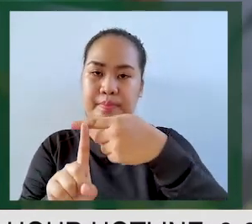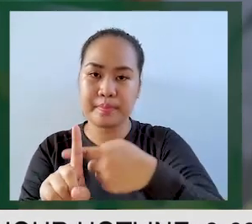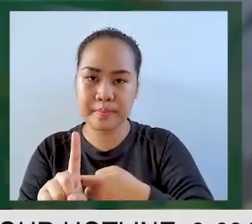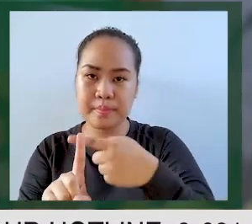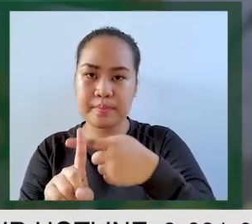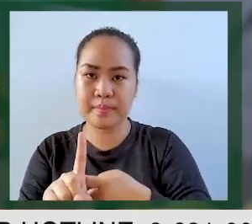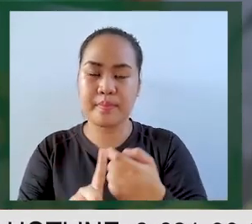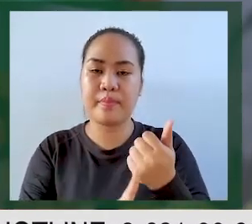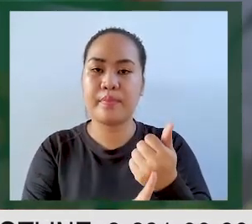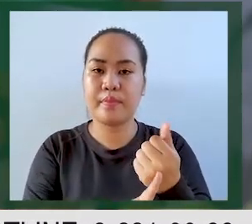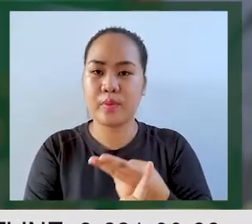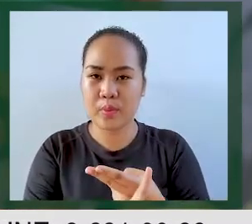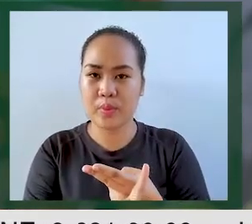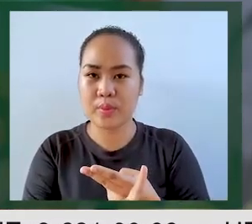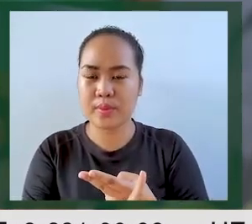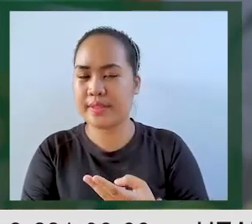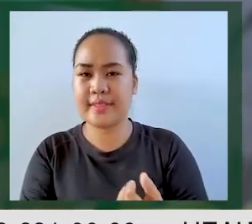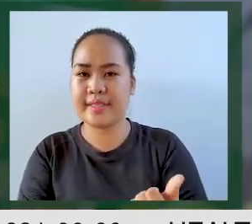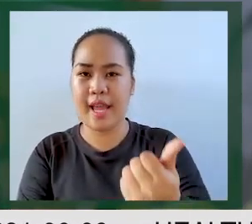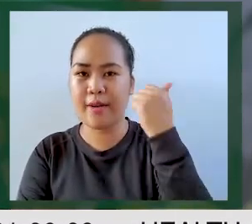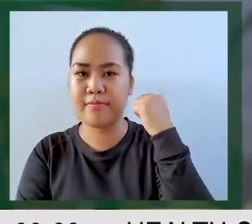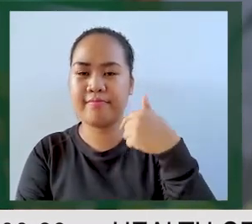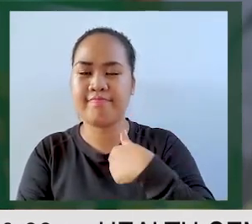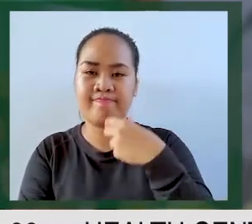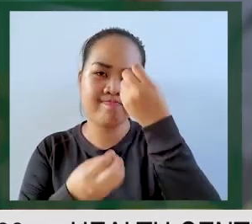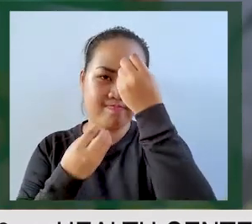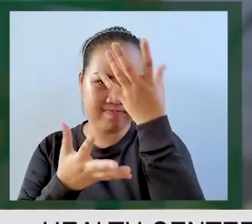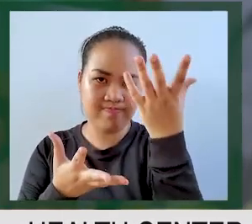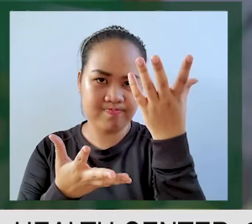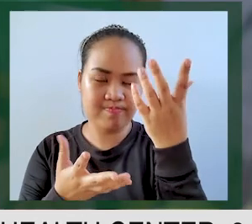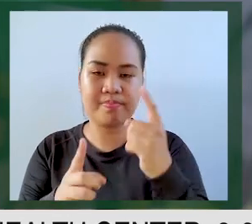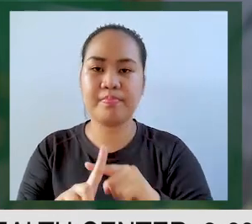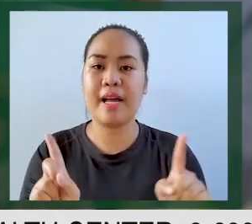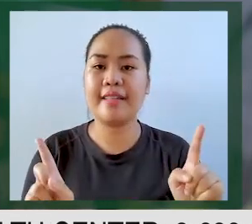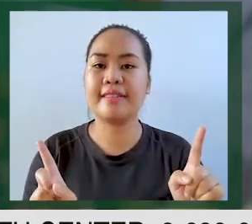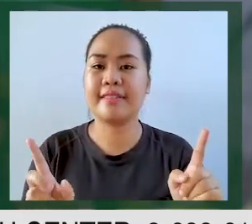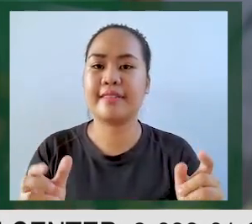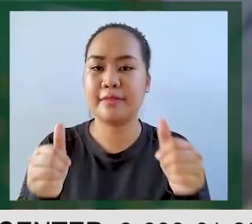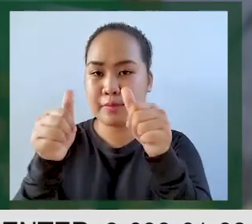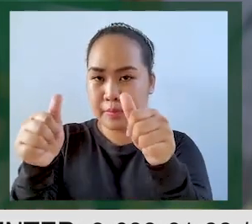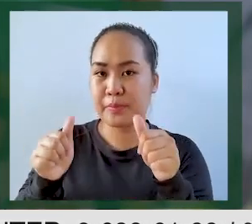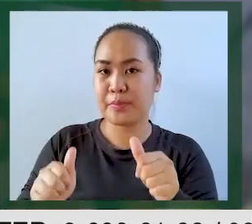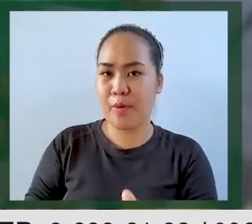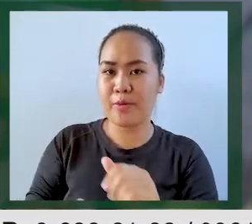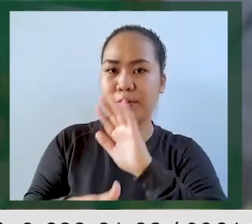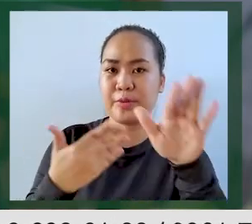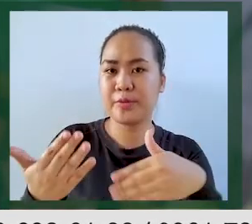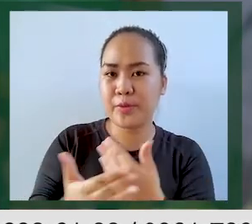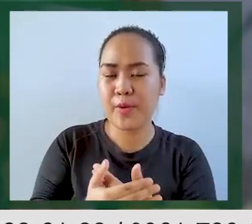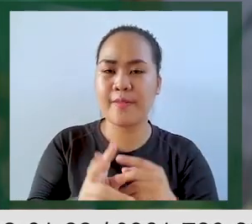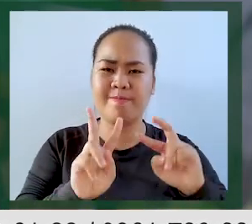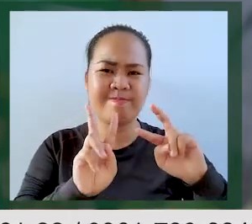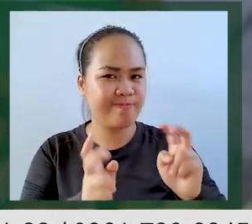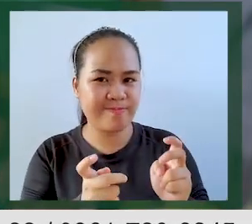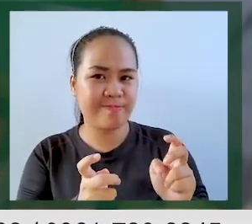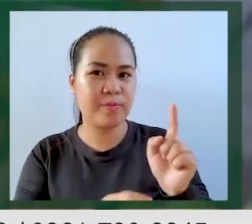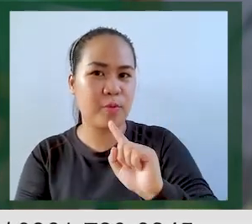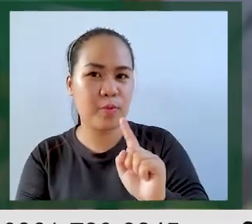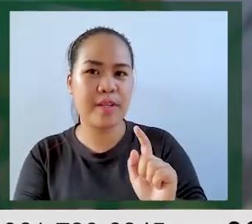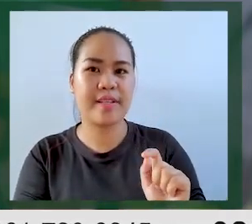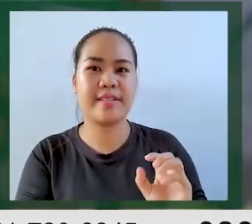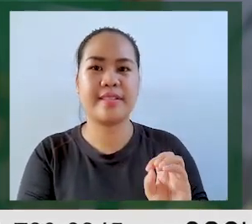this month of August, no? Antabayanan niyo na lamang po. Ayoko i-preempt 'yan eh. But we will be posting kung ano po ang magiging